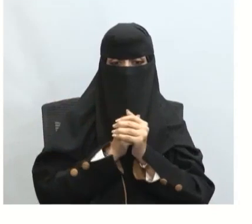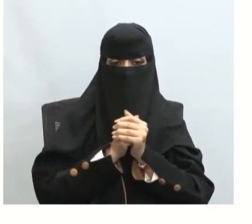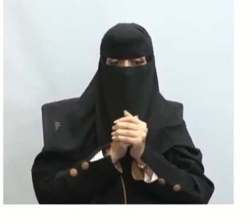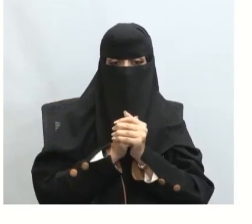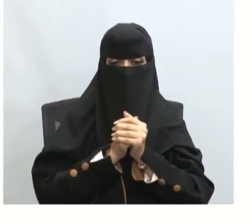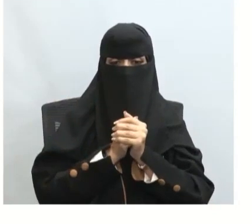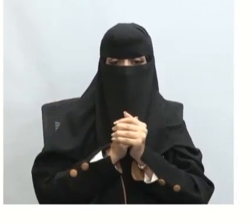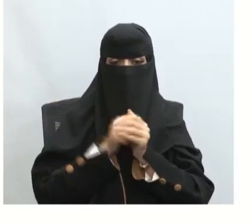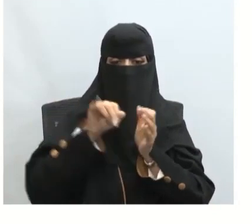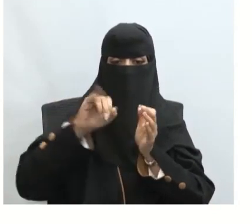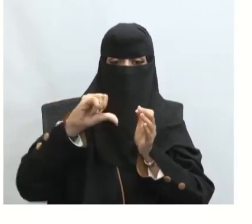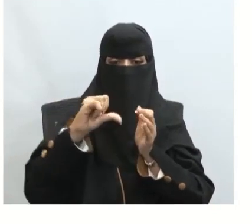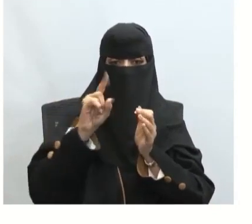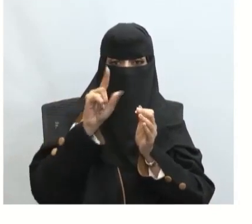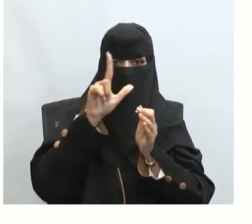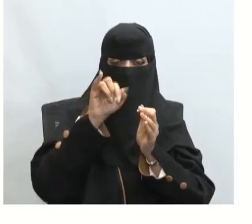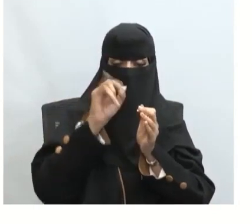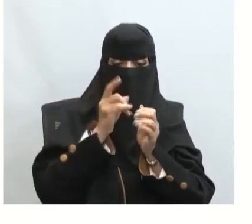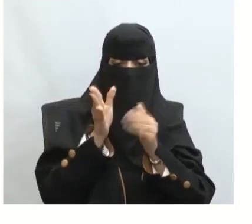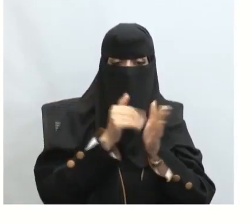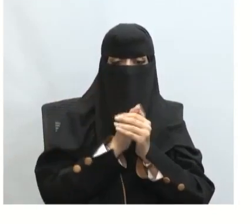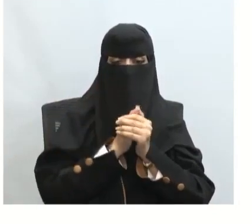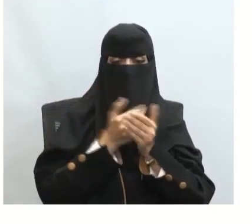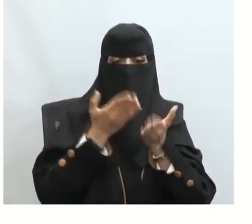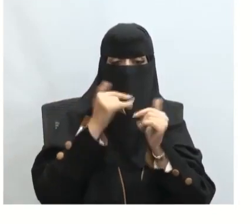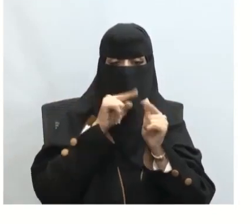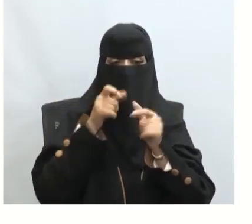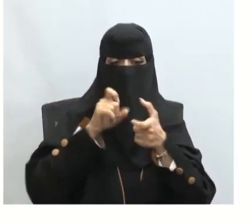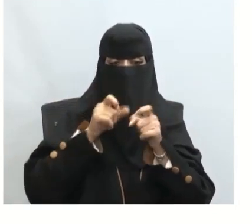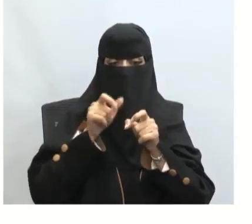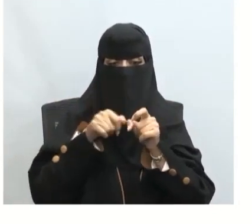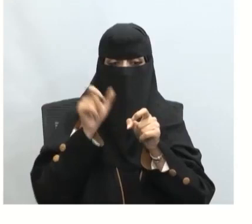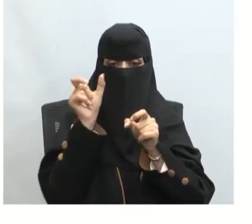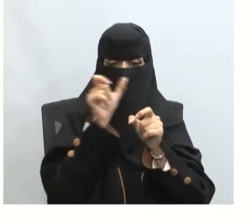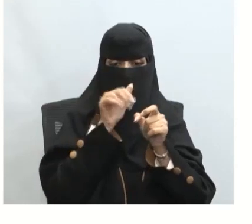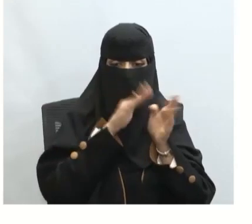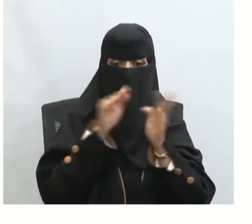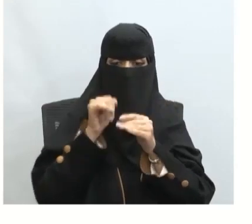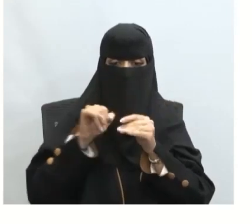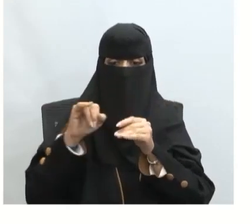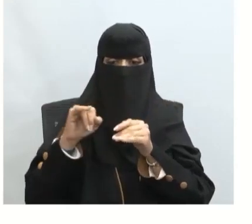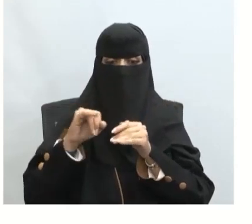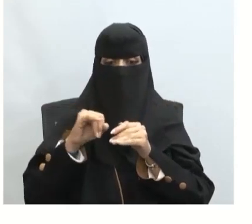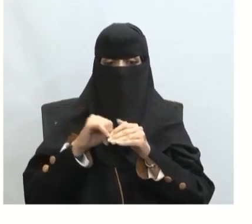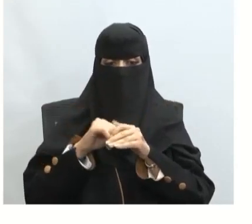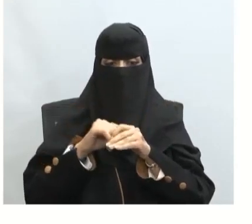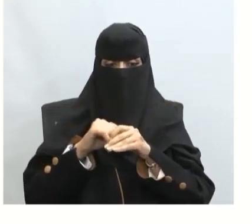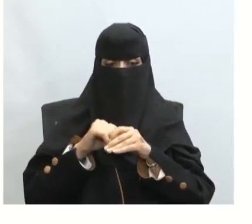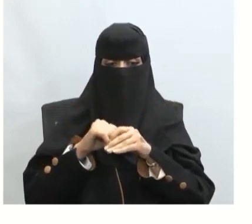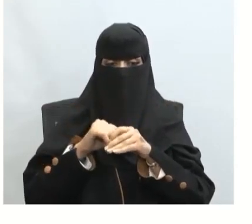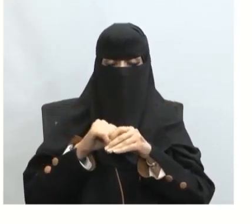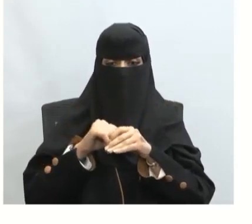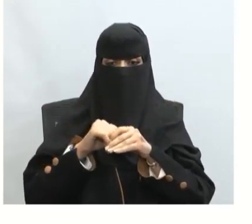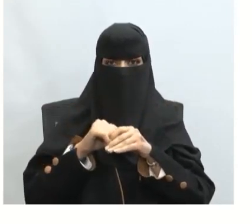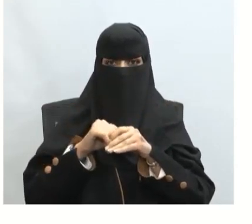عنه مثل هذا المركب تفاعل البلمره تسمى كل وحده من وحده الم من الوحدات التي تتكون